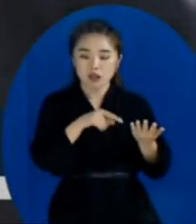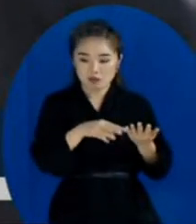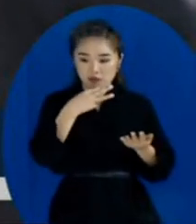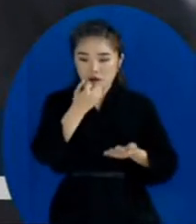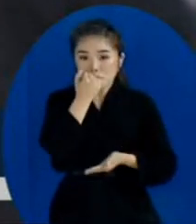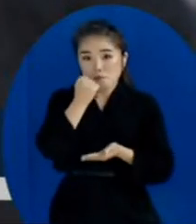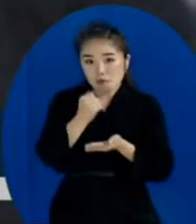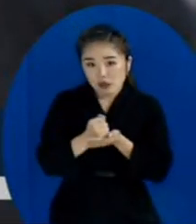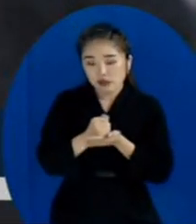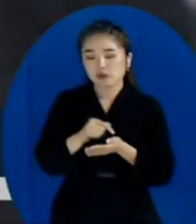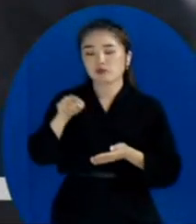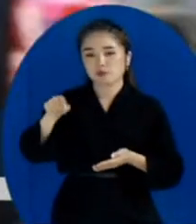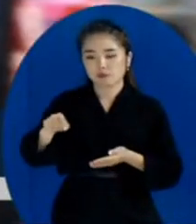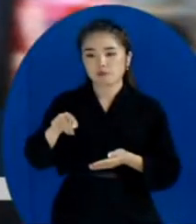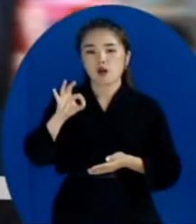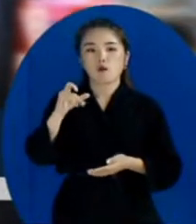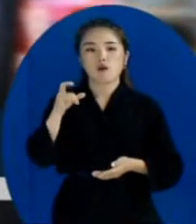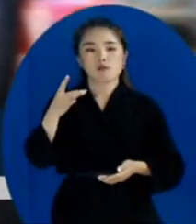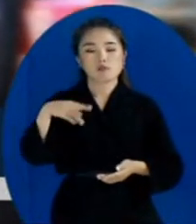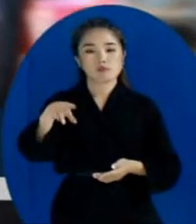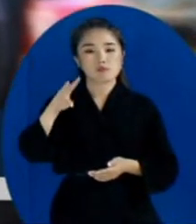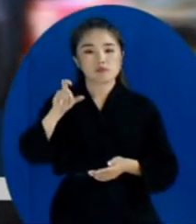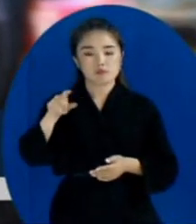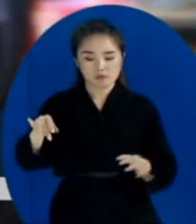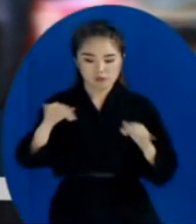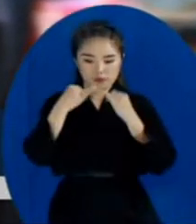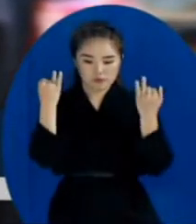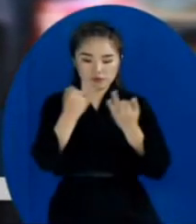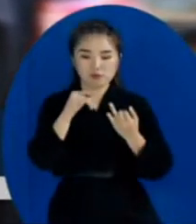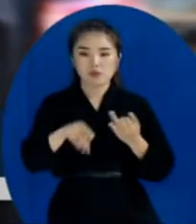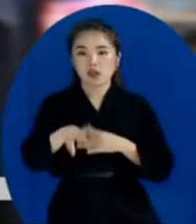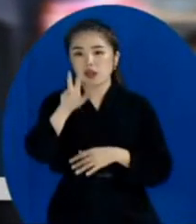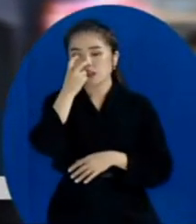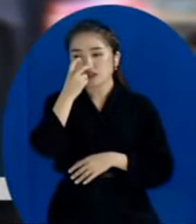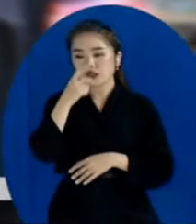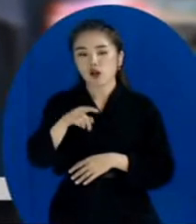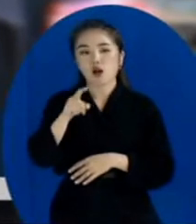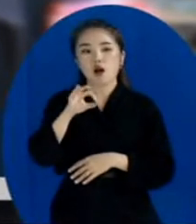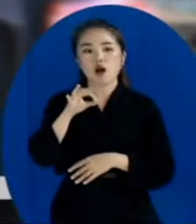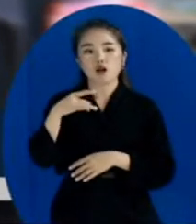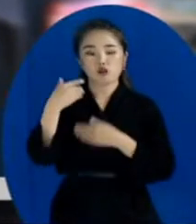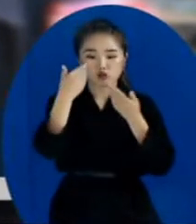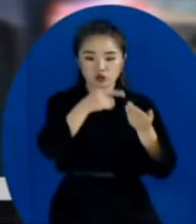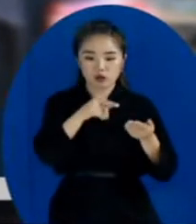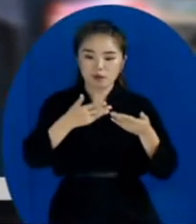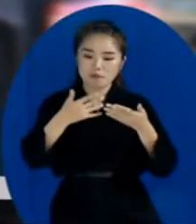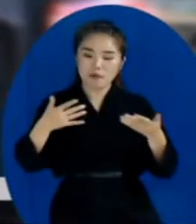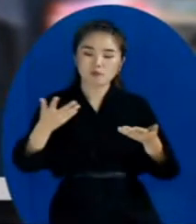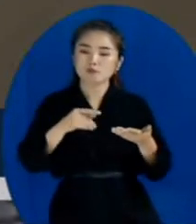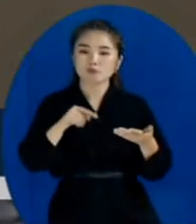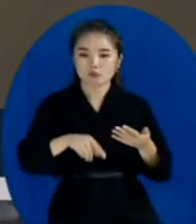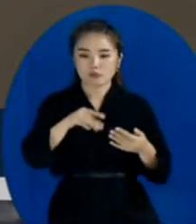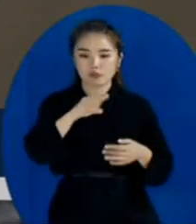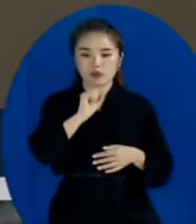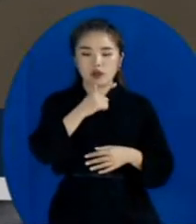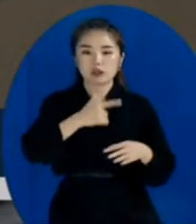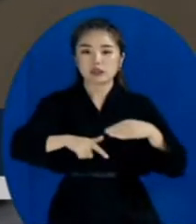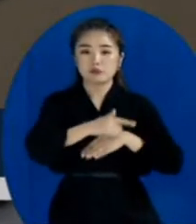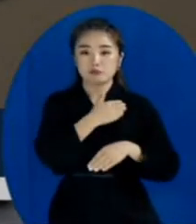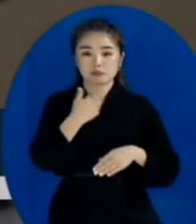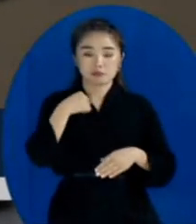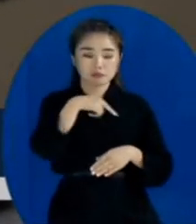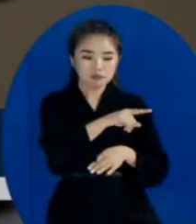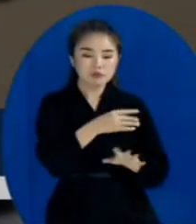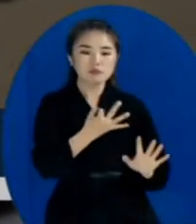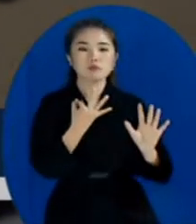мэдээлэл батлагдаж засгийн газрын хэрэглэх газрын дарга оюун эрдэнийн Улсын хурлын тусгай хяналтын дэд хороонд өгсөн өргөдлийн дагуу тагнуулын өрхийн газрын дарга асан